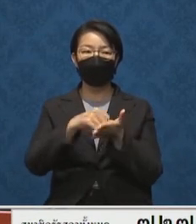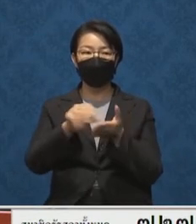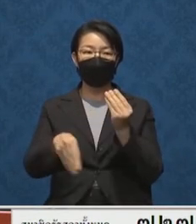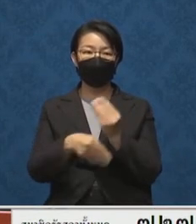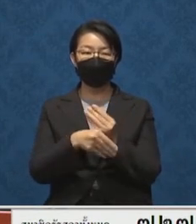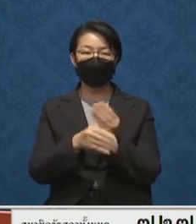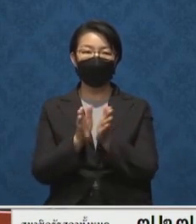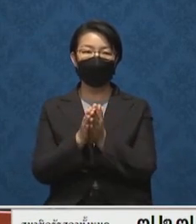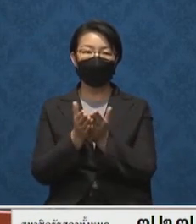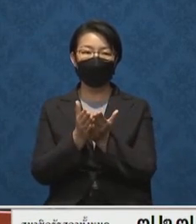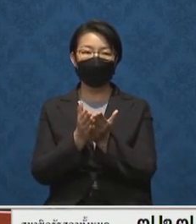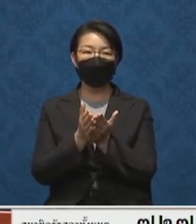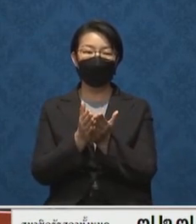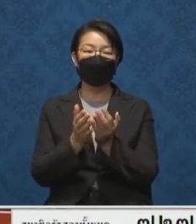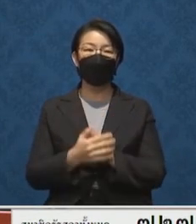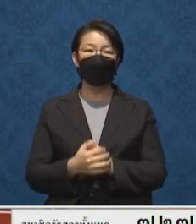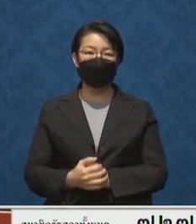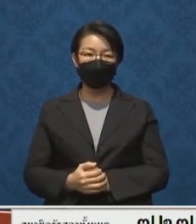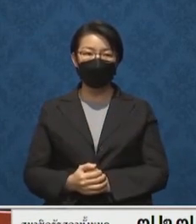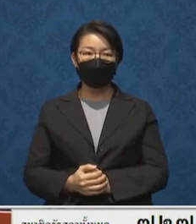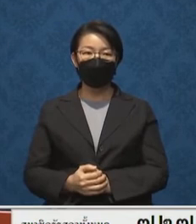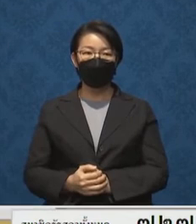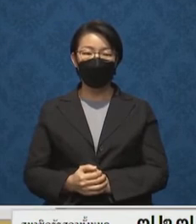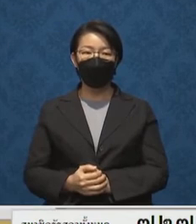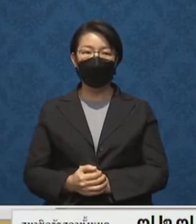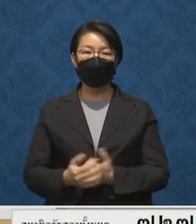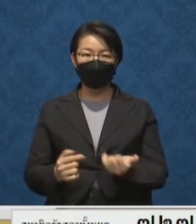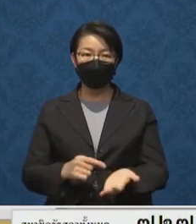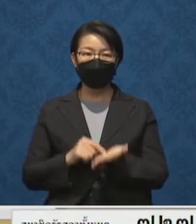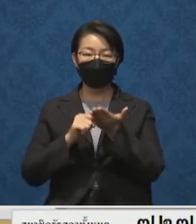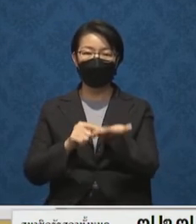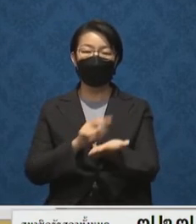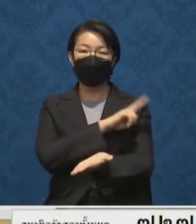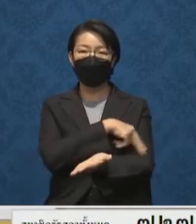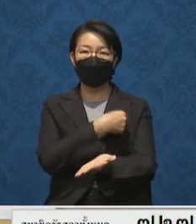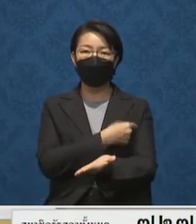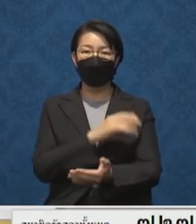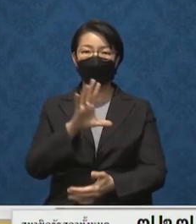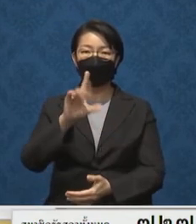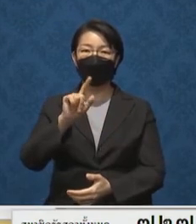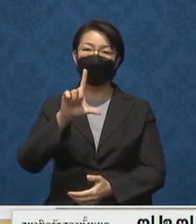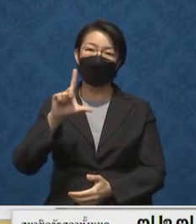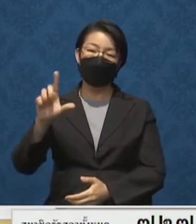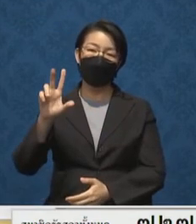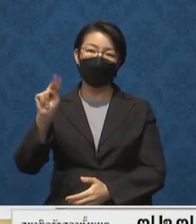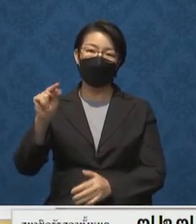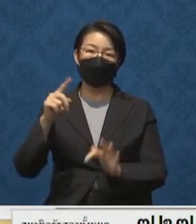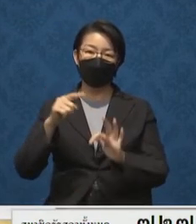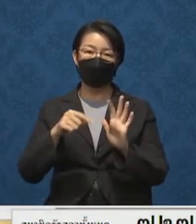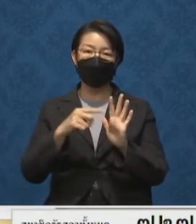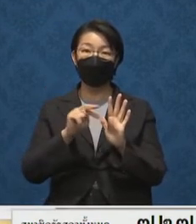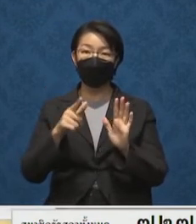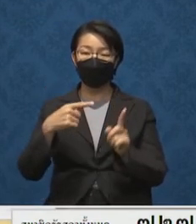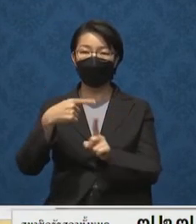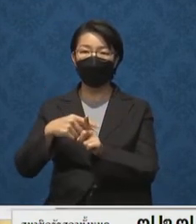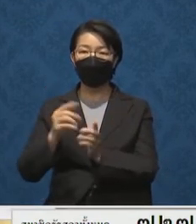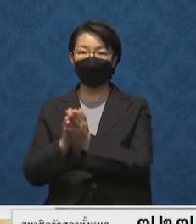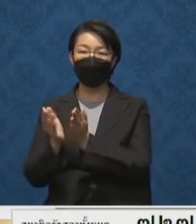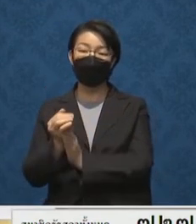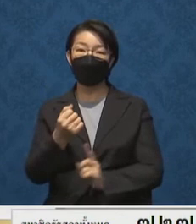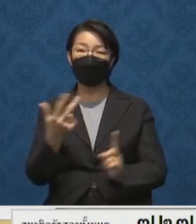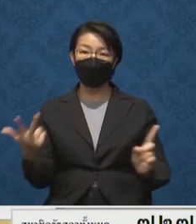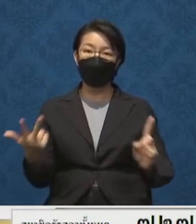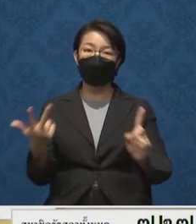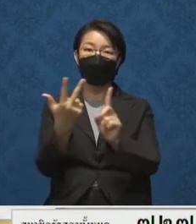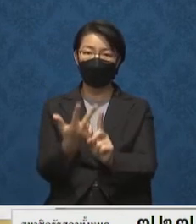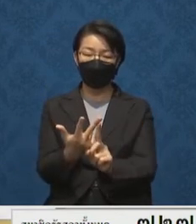บที่ พ.สอที่เสนอโดยในแ้ชุลนานสีแก้วและอีกสามร่างที่เสนอเข้ามา